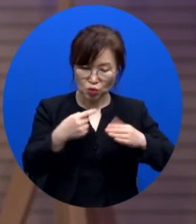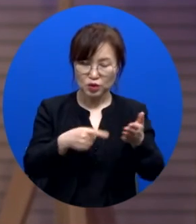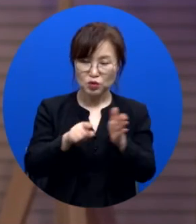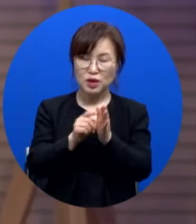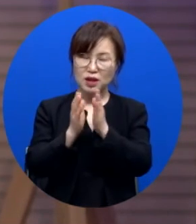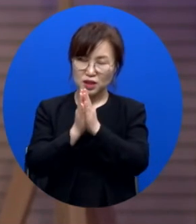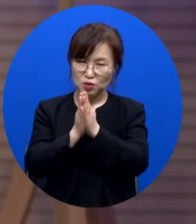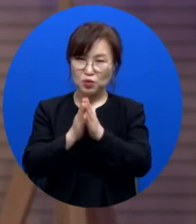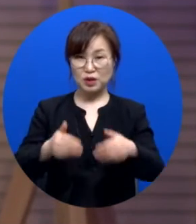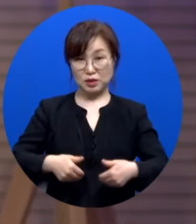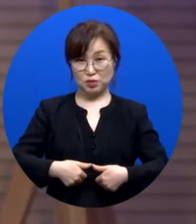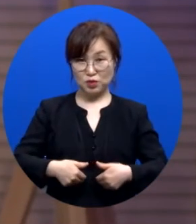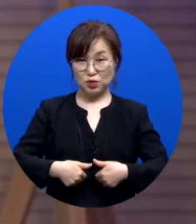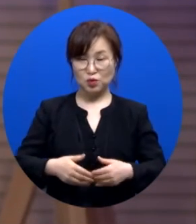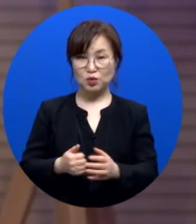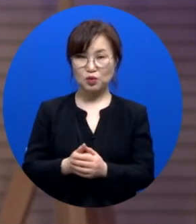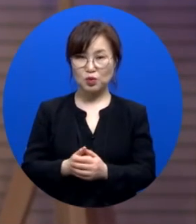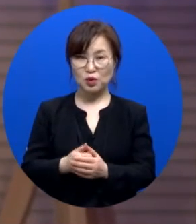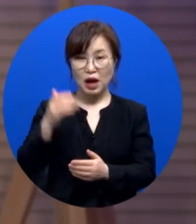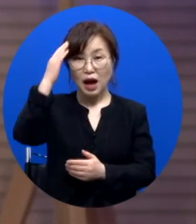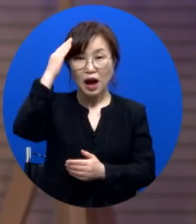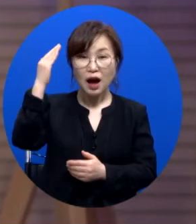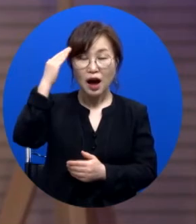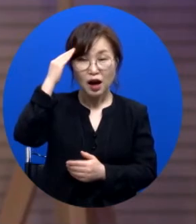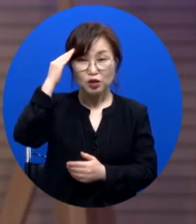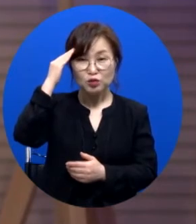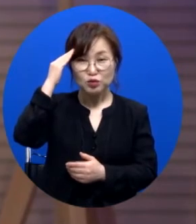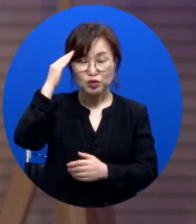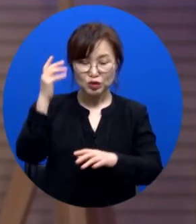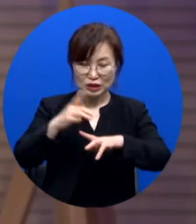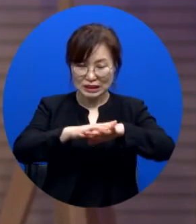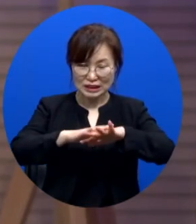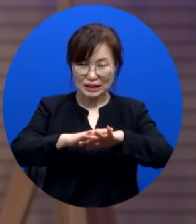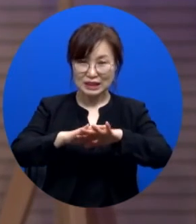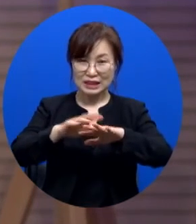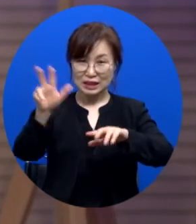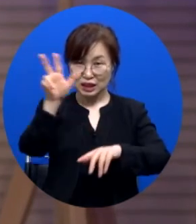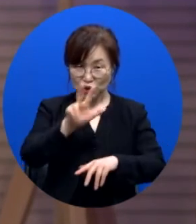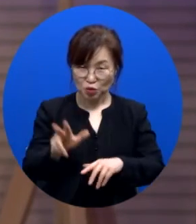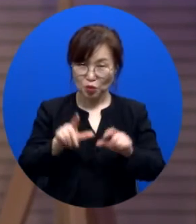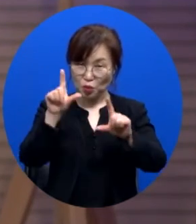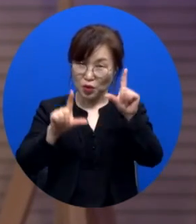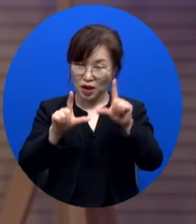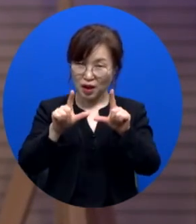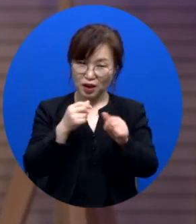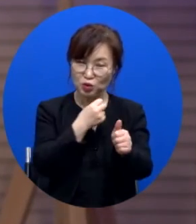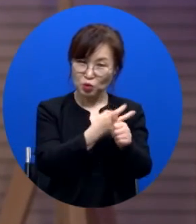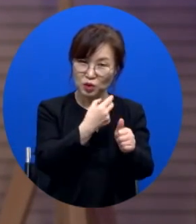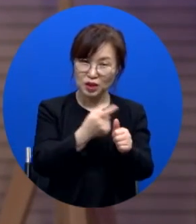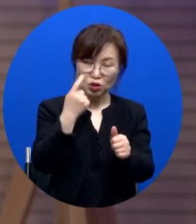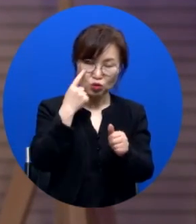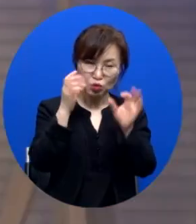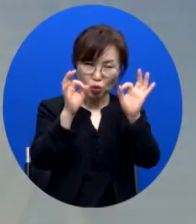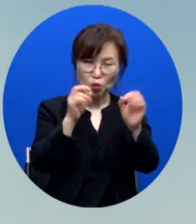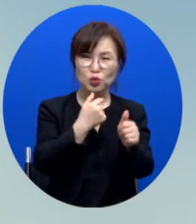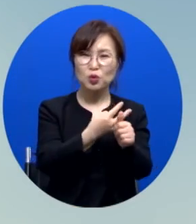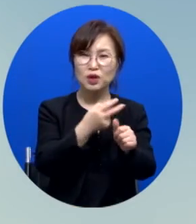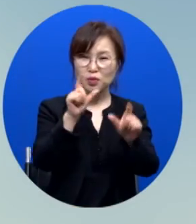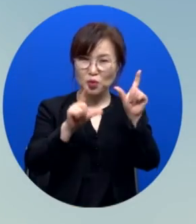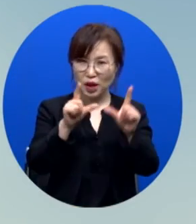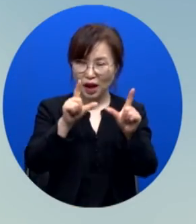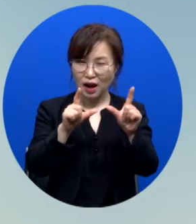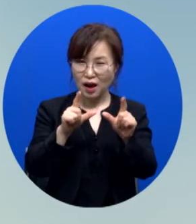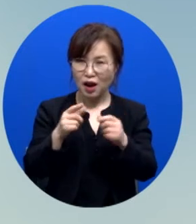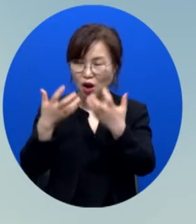기도해야 합니다 우리나라 지도는 보는 사람에 따라 다른데요 토끼 눈으로 보면 토끼 모양이지만 호랑이